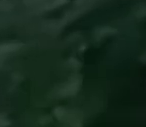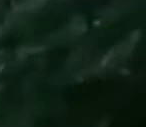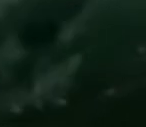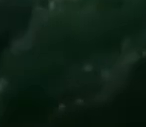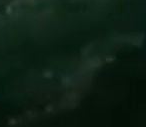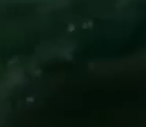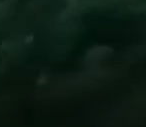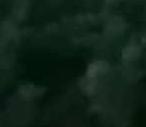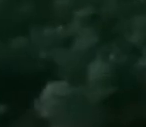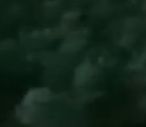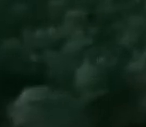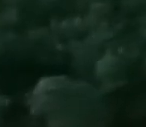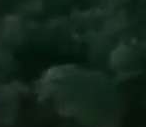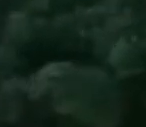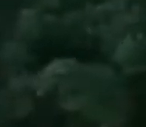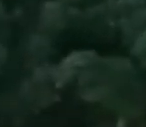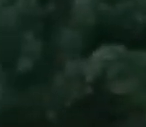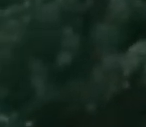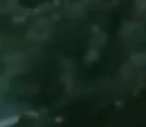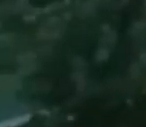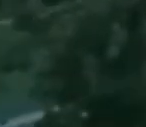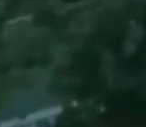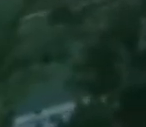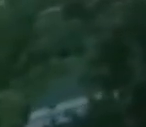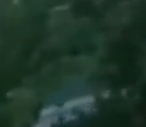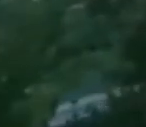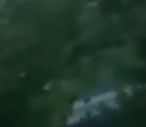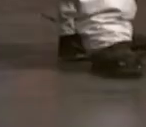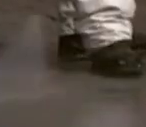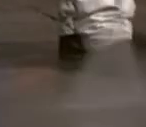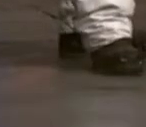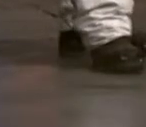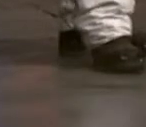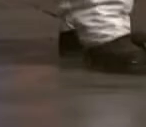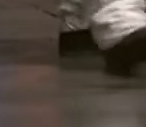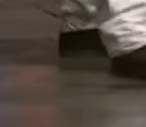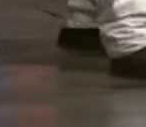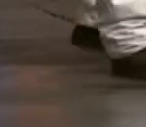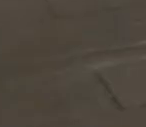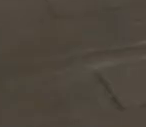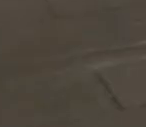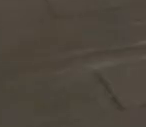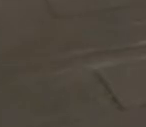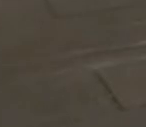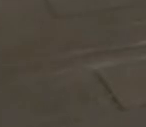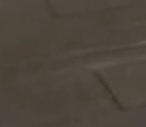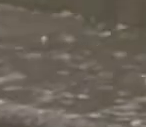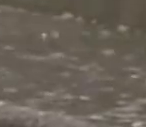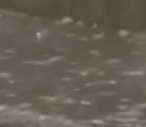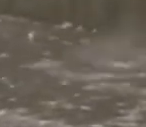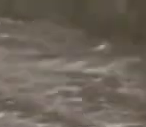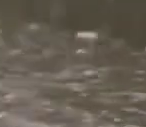בלילה איזה סרט אדוני, אדוני, אדוני, אדוני, אדוני, אדוני, אדוני, אדוני, אדוני, אדוני, אדוני, אדוני, אדוני, אדוני, אדוני, אדוני, אדוני, אדוני, אדוני, אדוני, אדוני, אדוני, אדוני, ראש